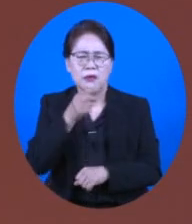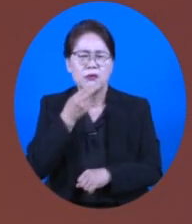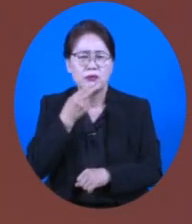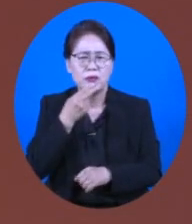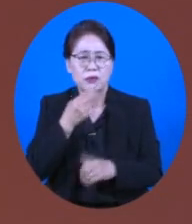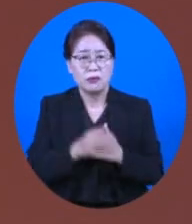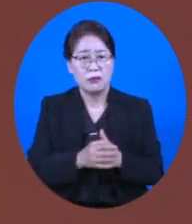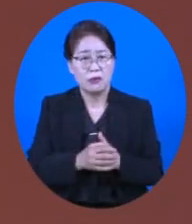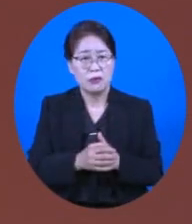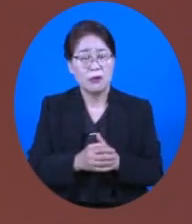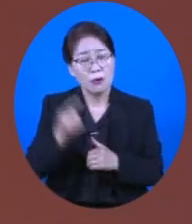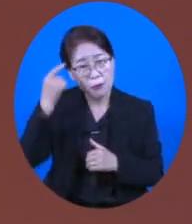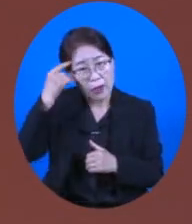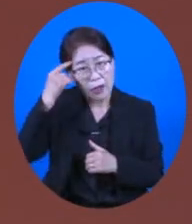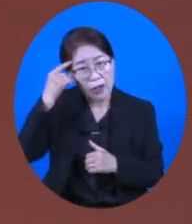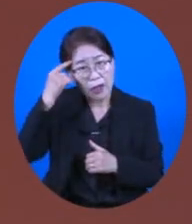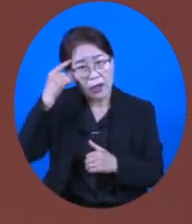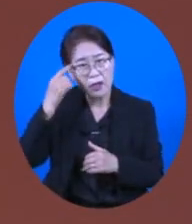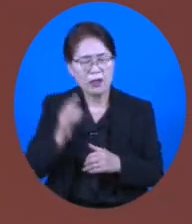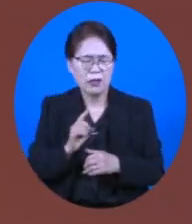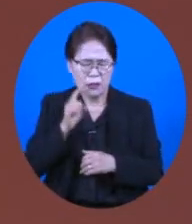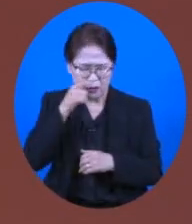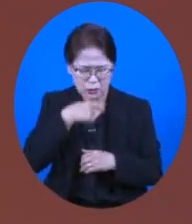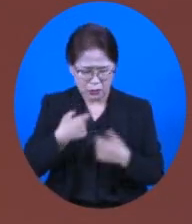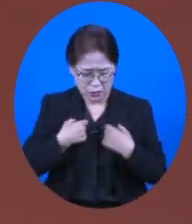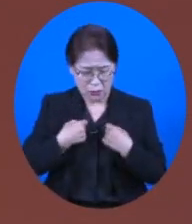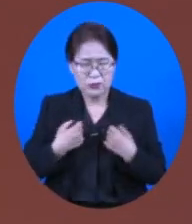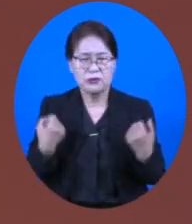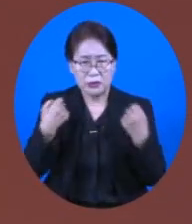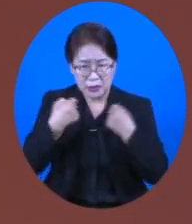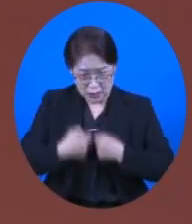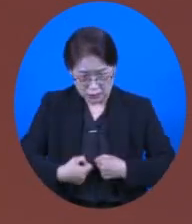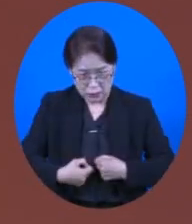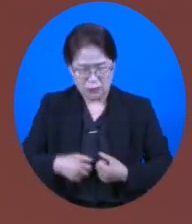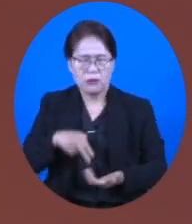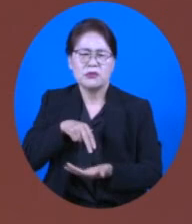아니라 가장 더러운 옷을 입고 있었기 때문이죠.